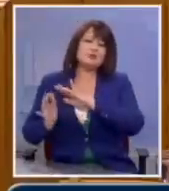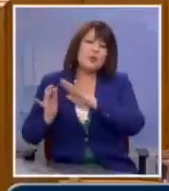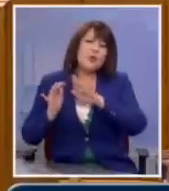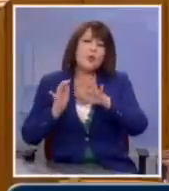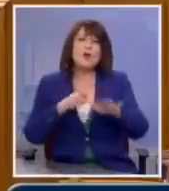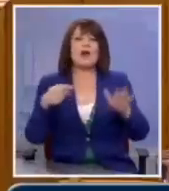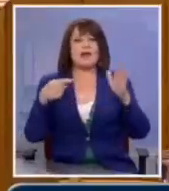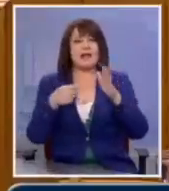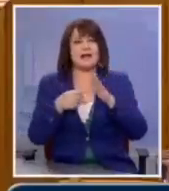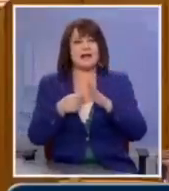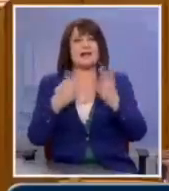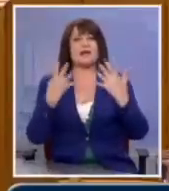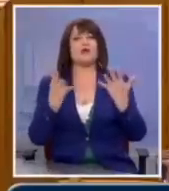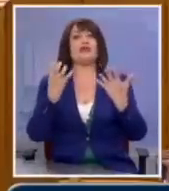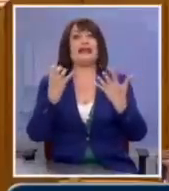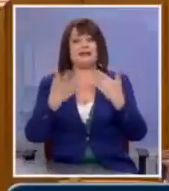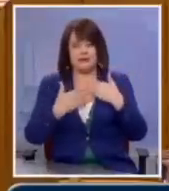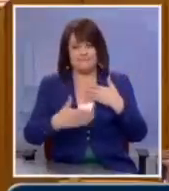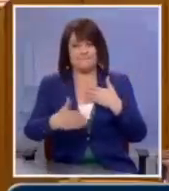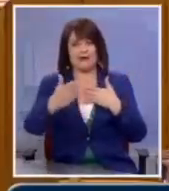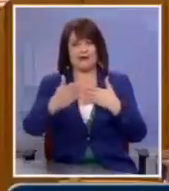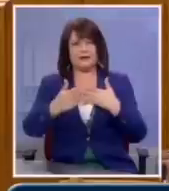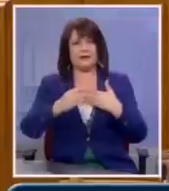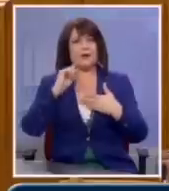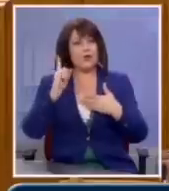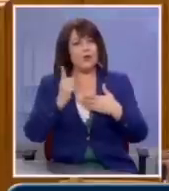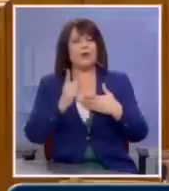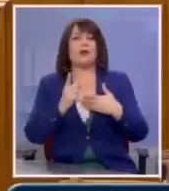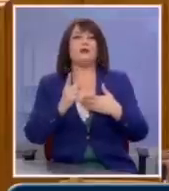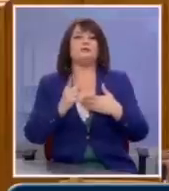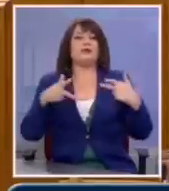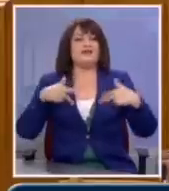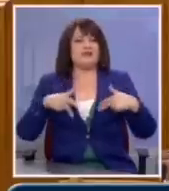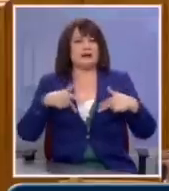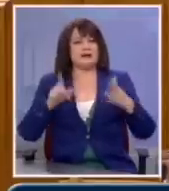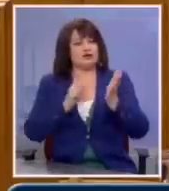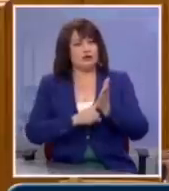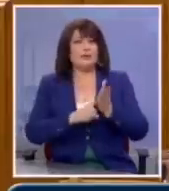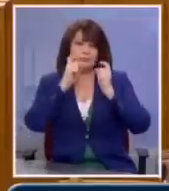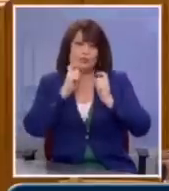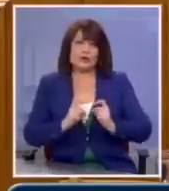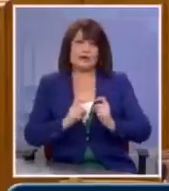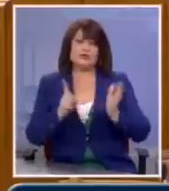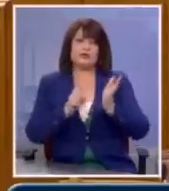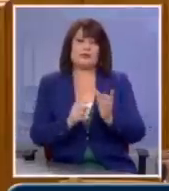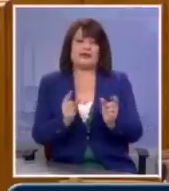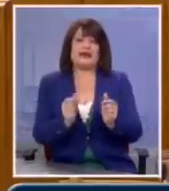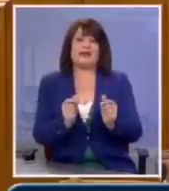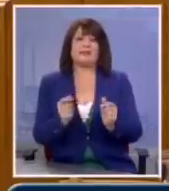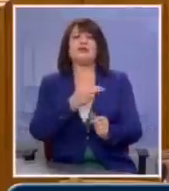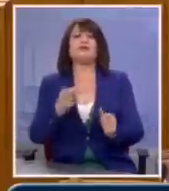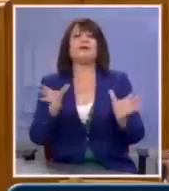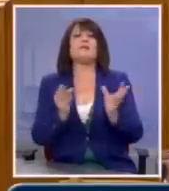από το 1990, όλες οι ένομες τάξεις του κόσμου υποχρεώθηκαν να ρυθμίσουν το ζήτημα